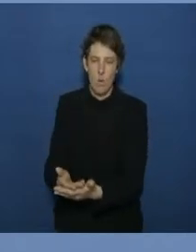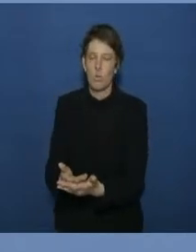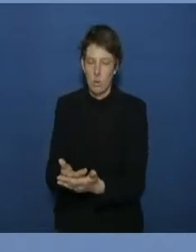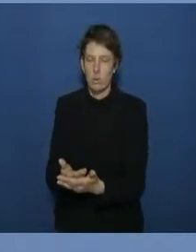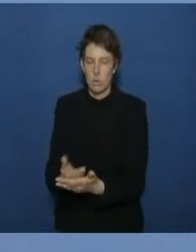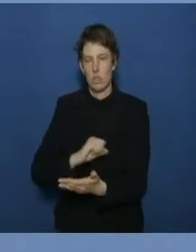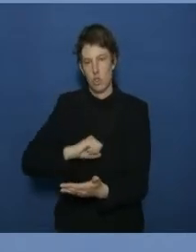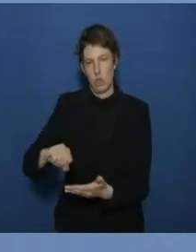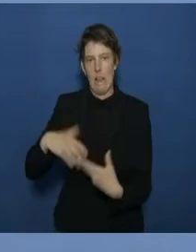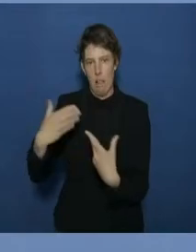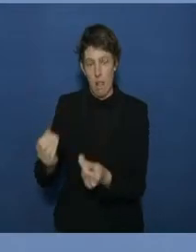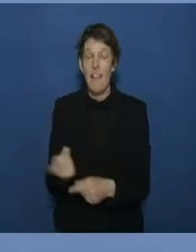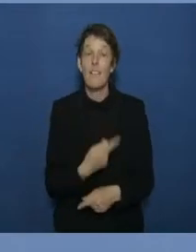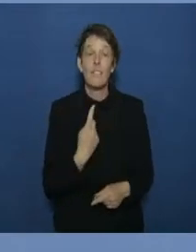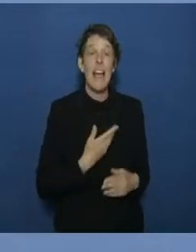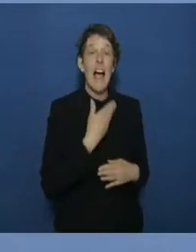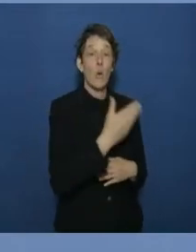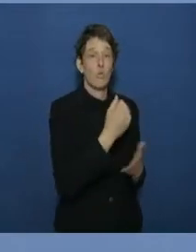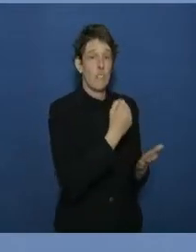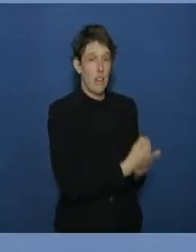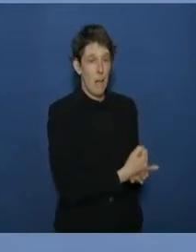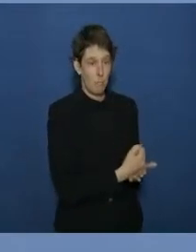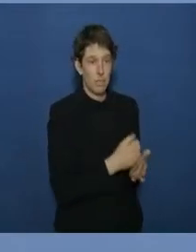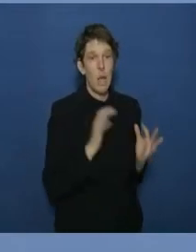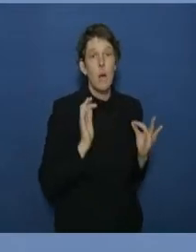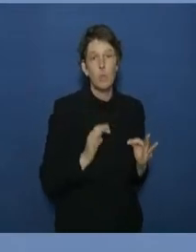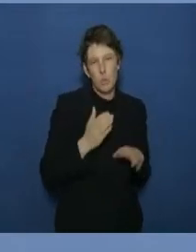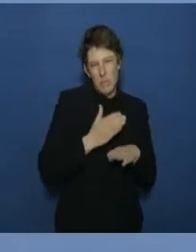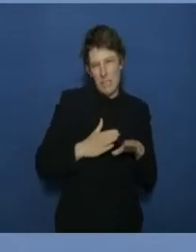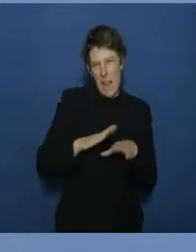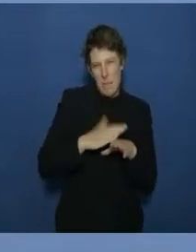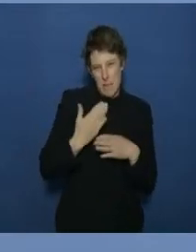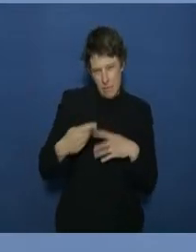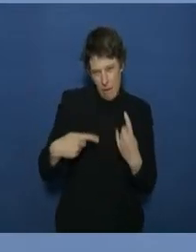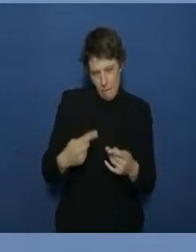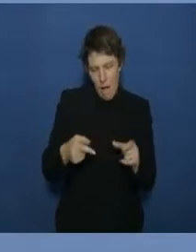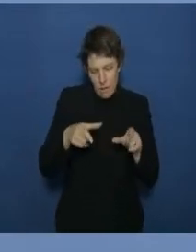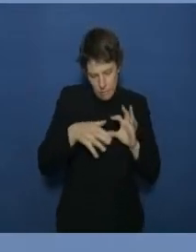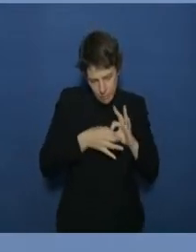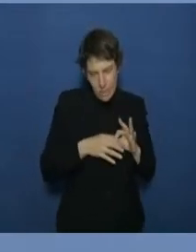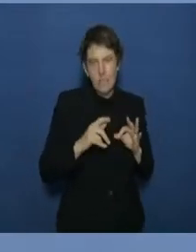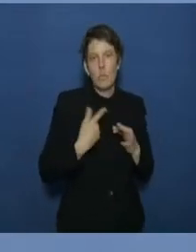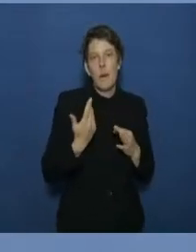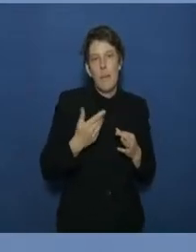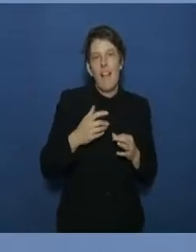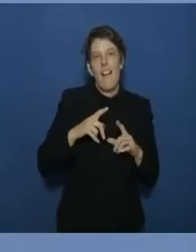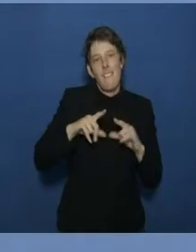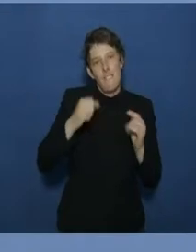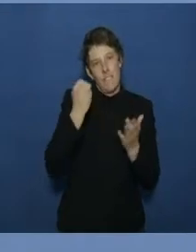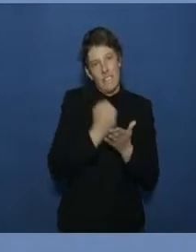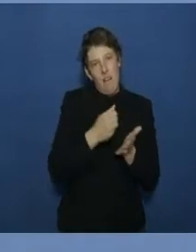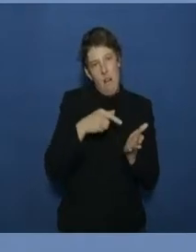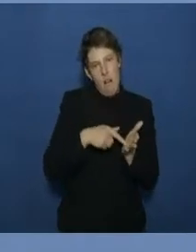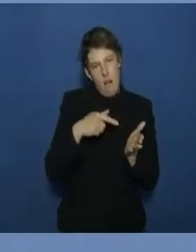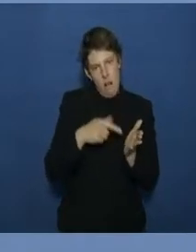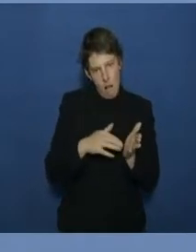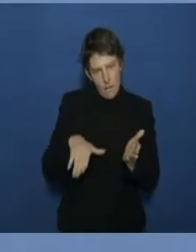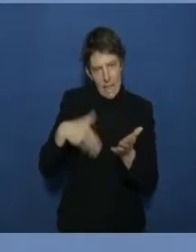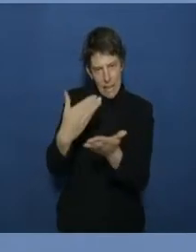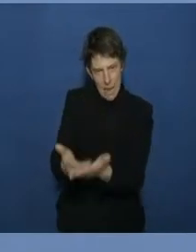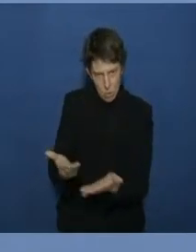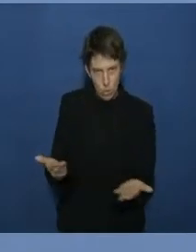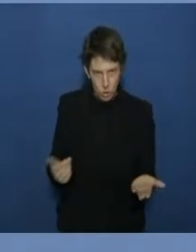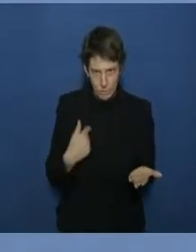sind sozusagen ja in einem ganz bestimmten Teilbereich dieses Verfahrens gefragt, nämlich bei der Visa-Erteilung. Da haben